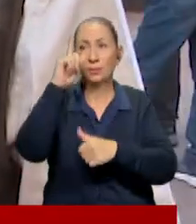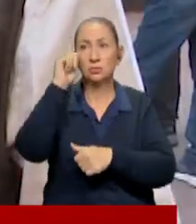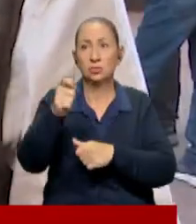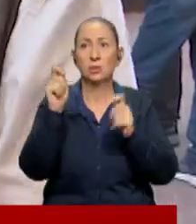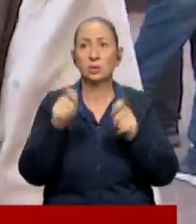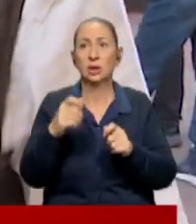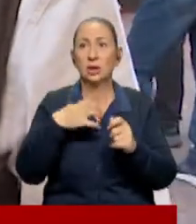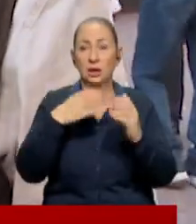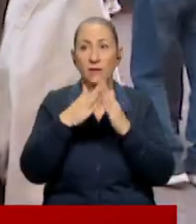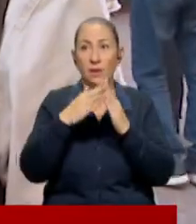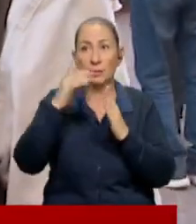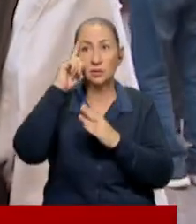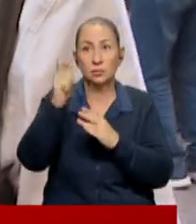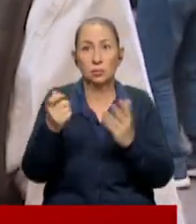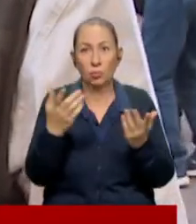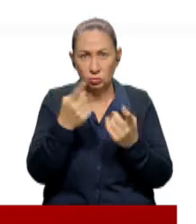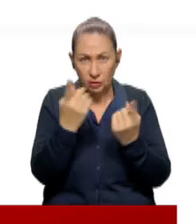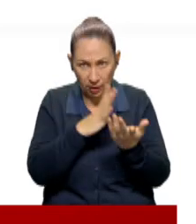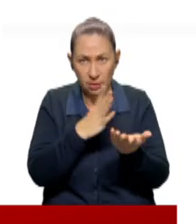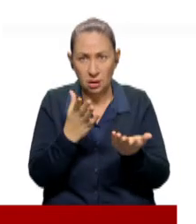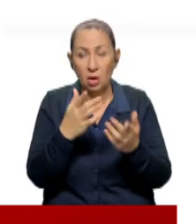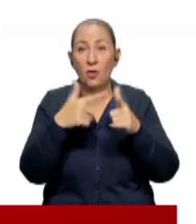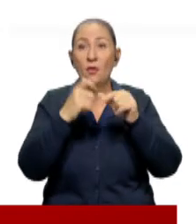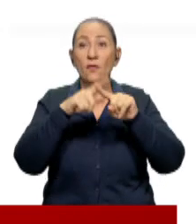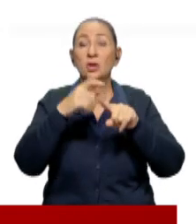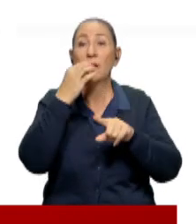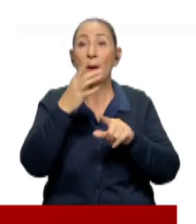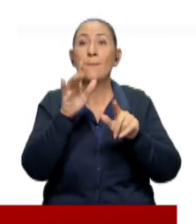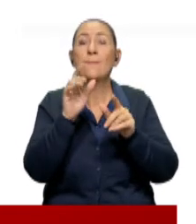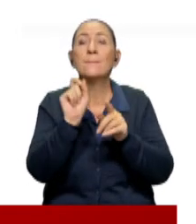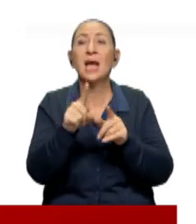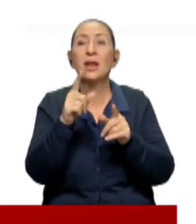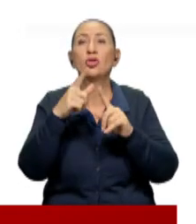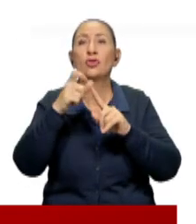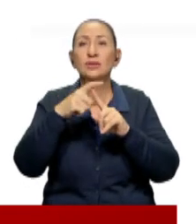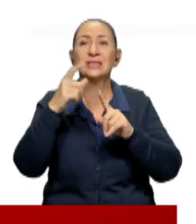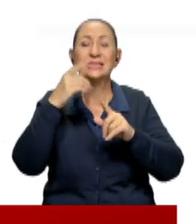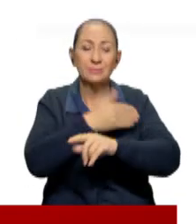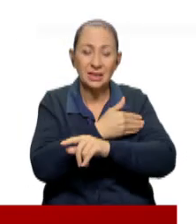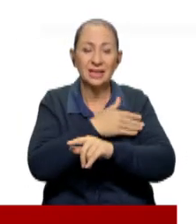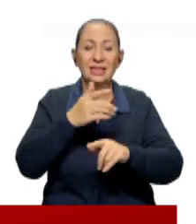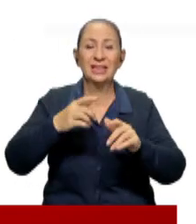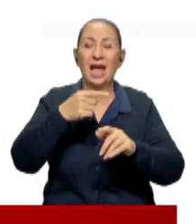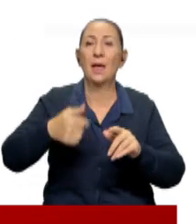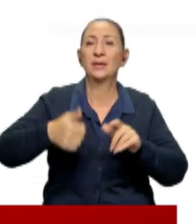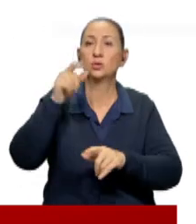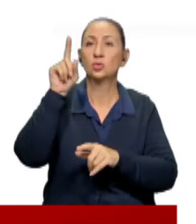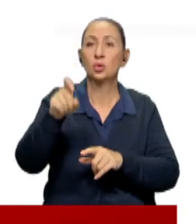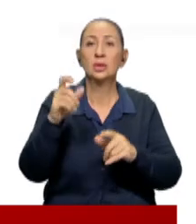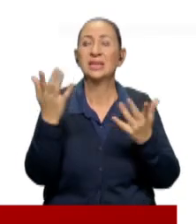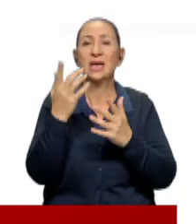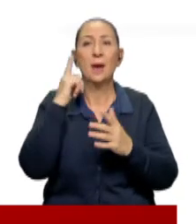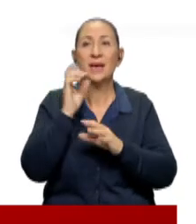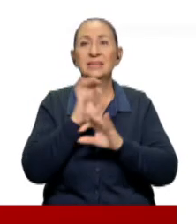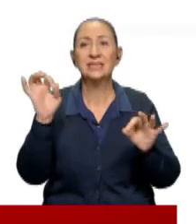müracaat edecek. Kendi evine müracaat ediyor yani, böyle bir şey var mı? Fox Haber mail yoluyla Nüfus Hizmetleri Daire Başkanlığındaki yetkililere de sordu. Nasıl